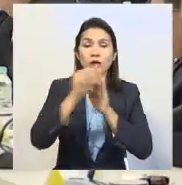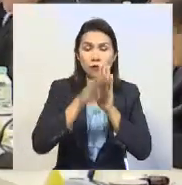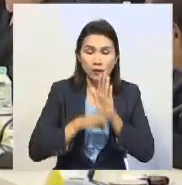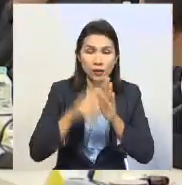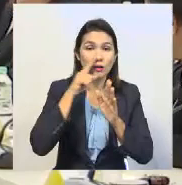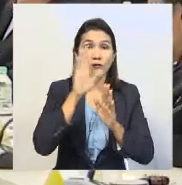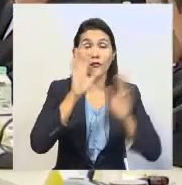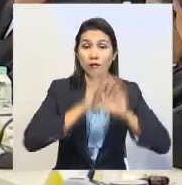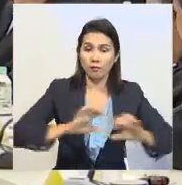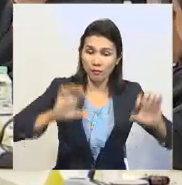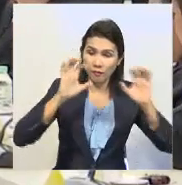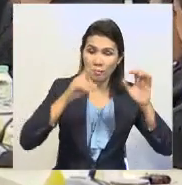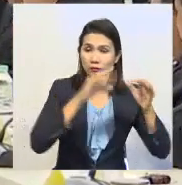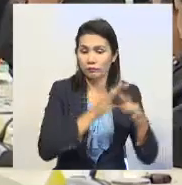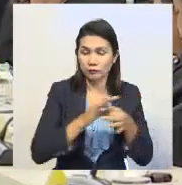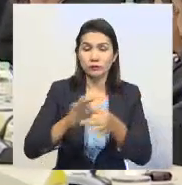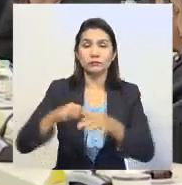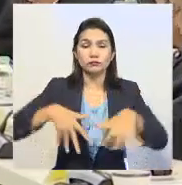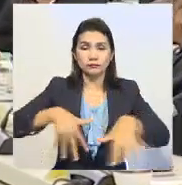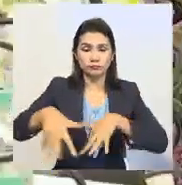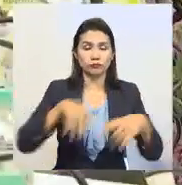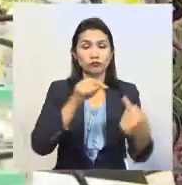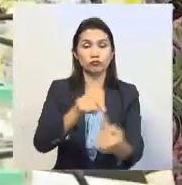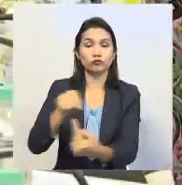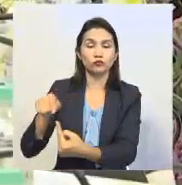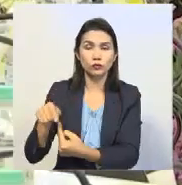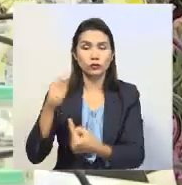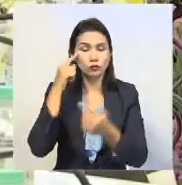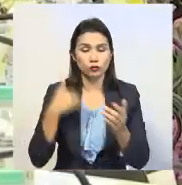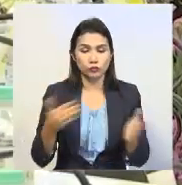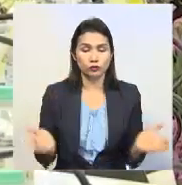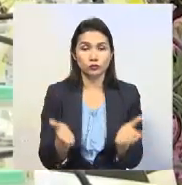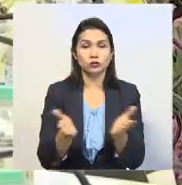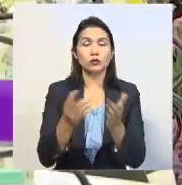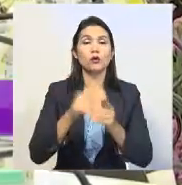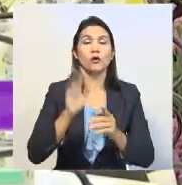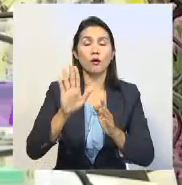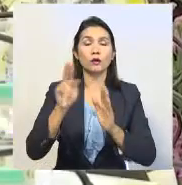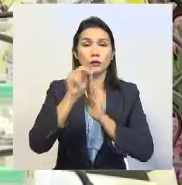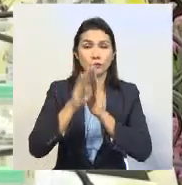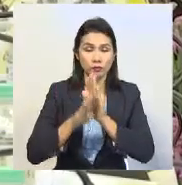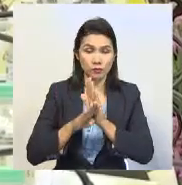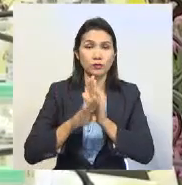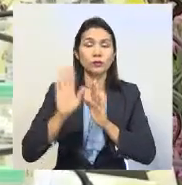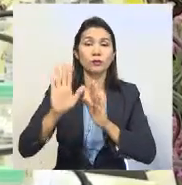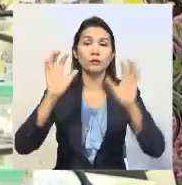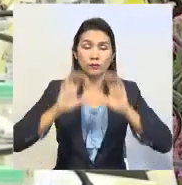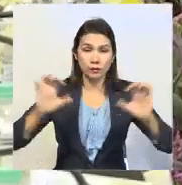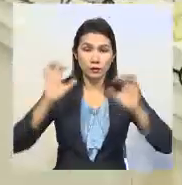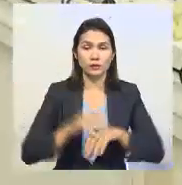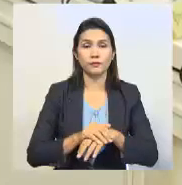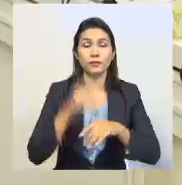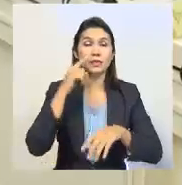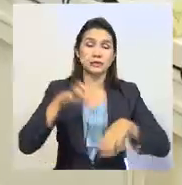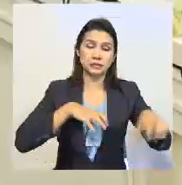ญกับการบูรณาการในระดับพื้นที่เป็นกลไกในการขับเคลื่อนนโยบายของรัฐบาลการบริหารจัดการสาธ